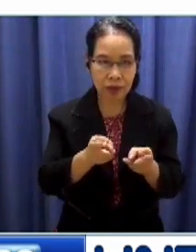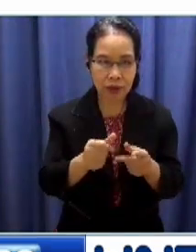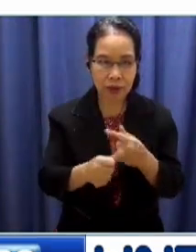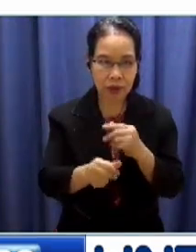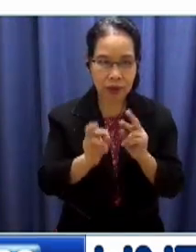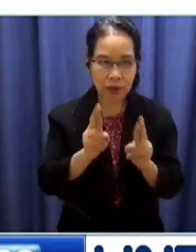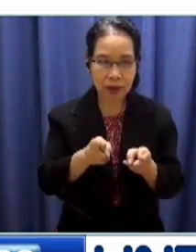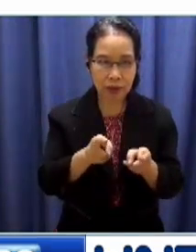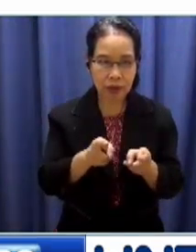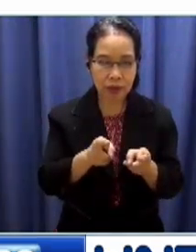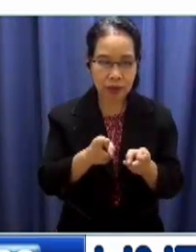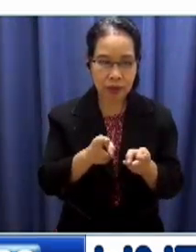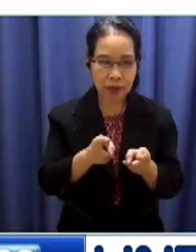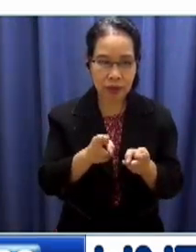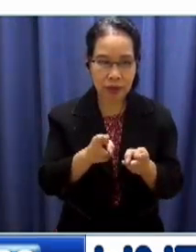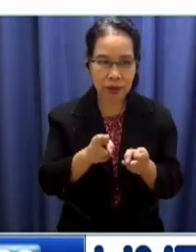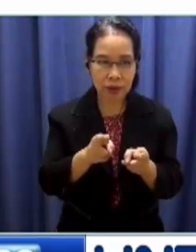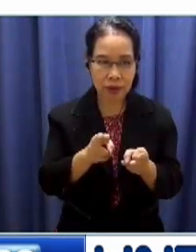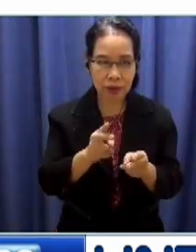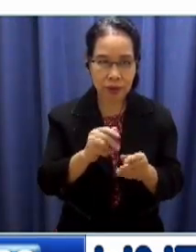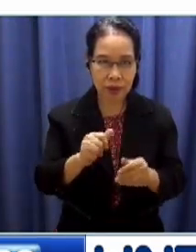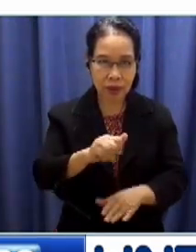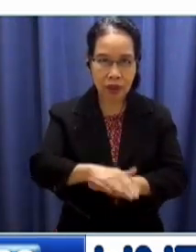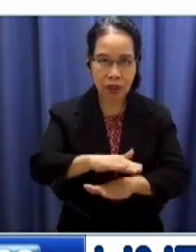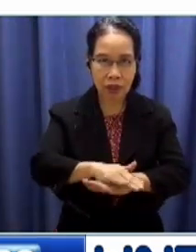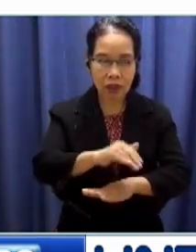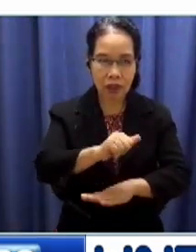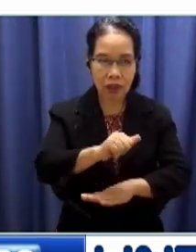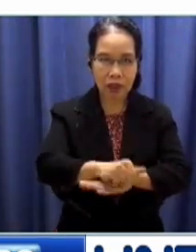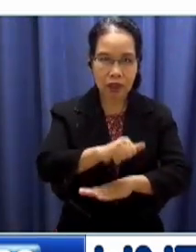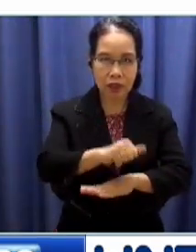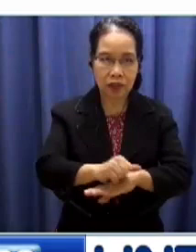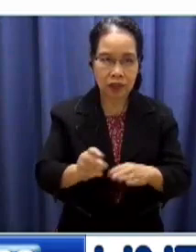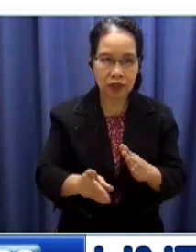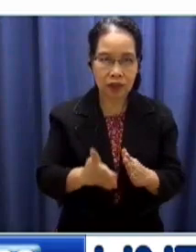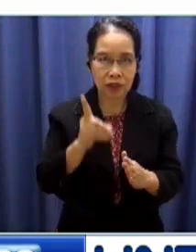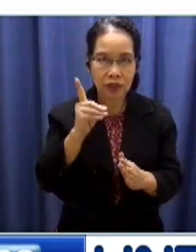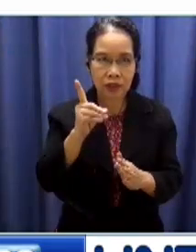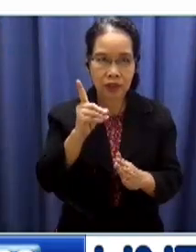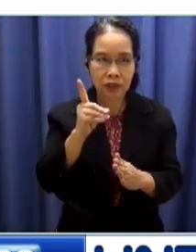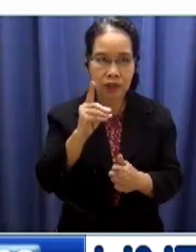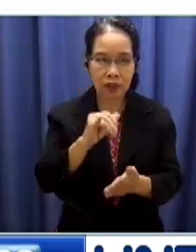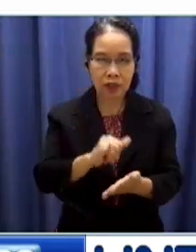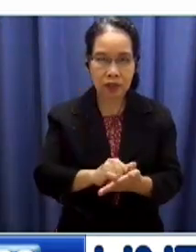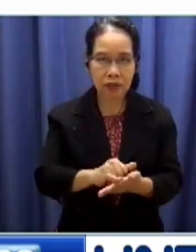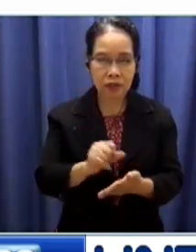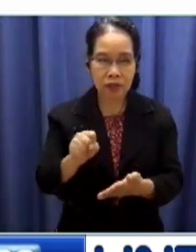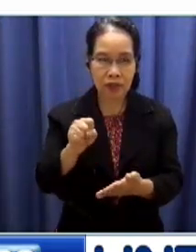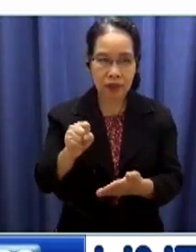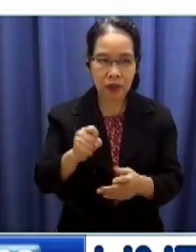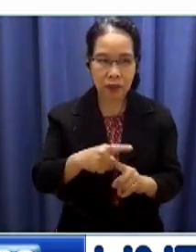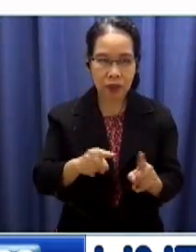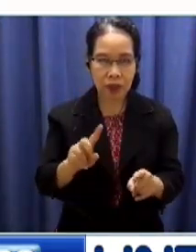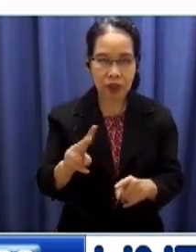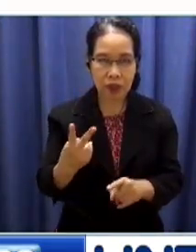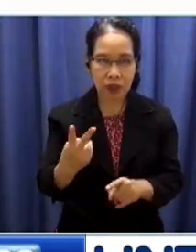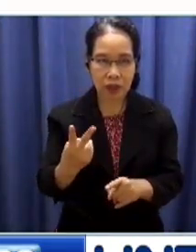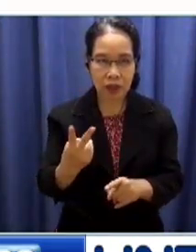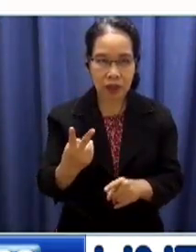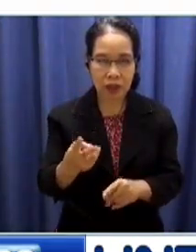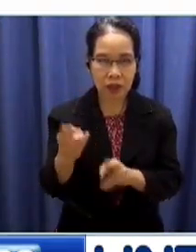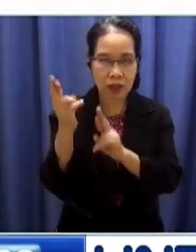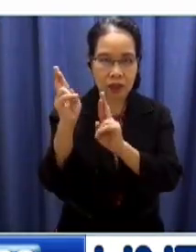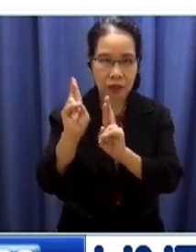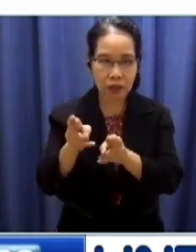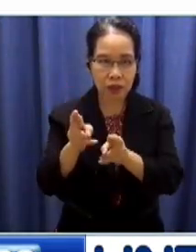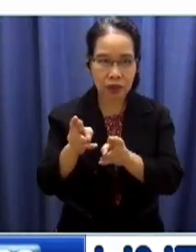maging alerto tayo. Meron palang discovery na ganyan. Ano? Kaya lang, ikalawang dapat na response natin, dapat tama po yung